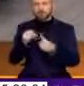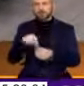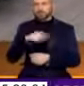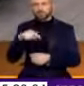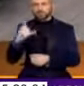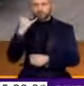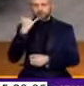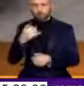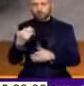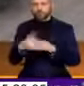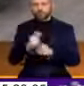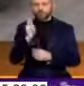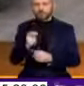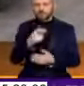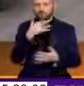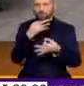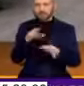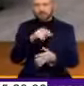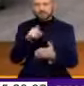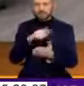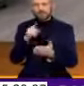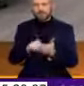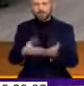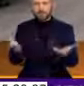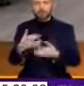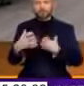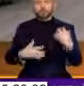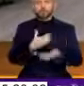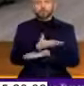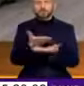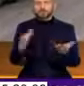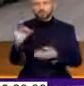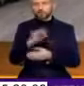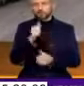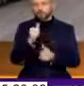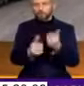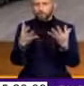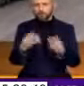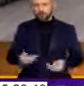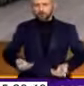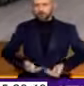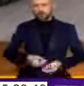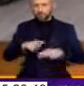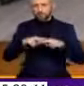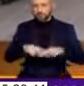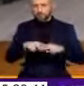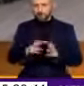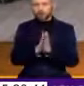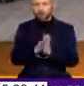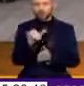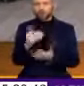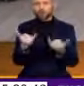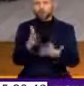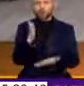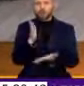номером телефону і вже ставити будь-які запитання, які турбують вас з приводу повсякденного життя, життя в столиці. Будь ласка, у вас сьогодні